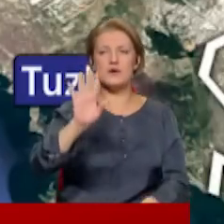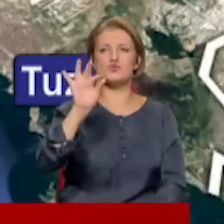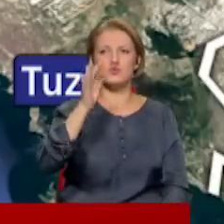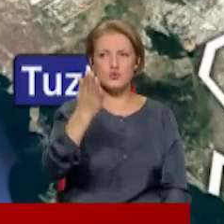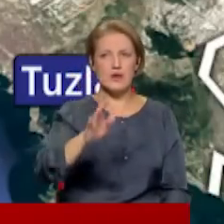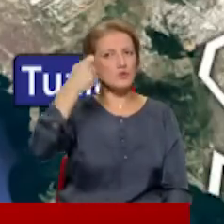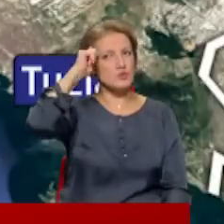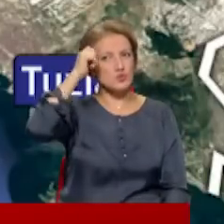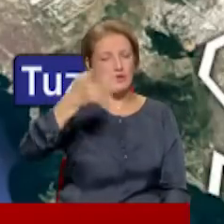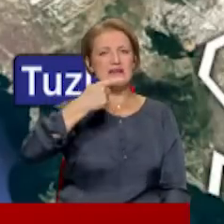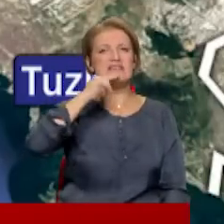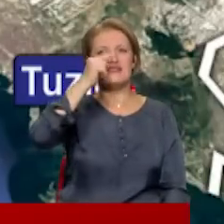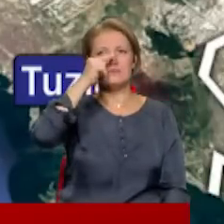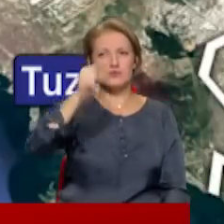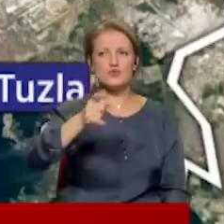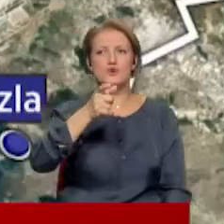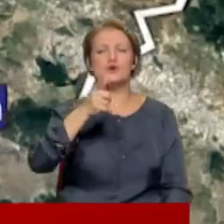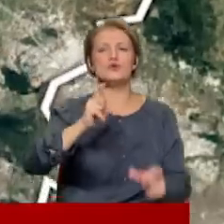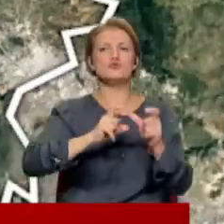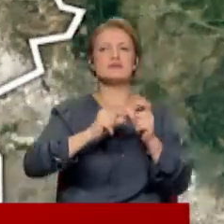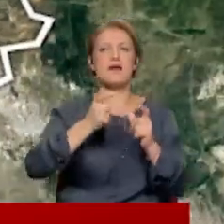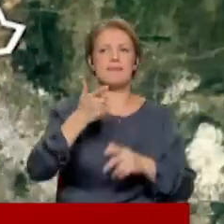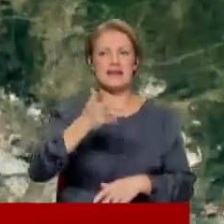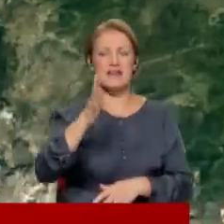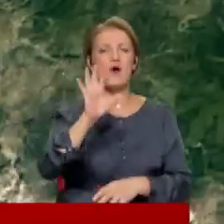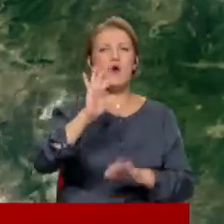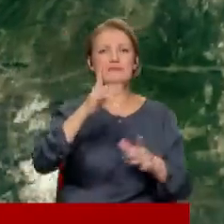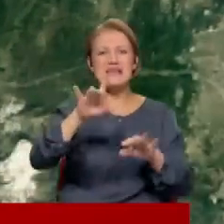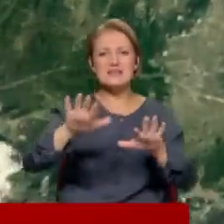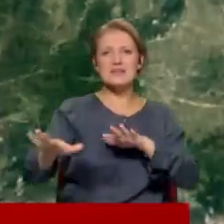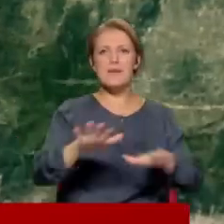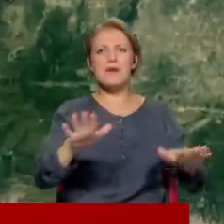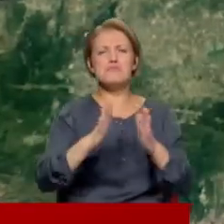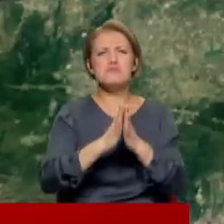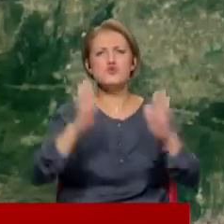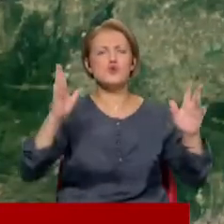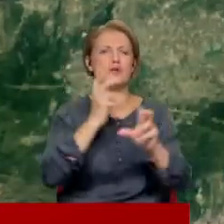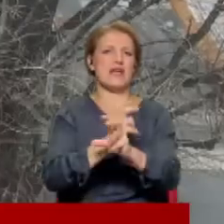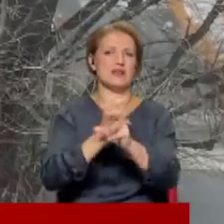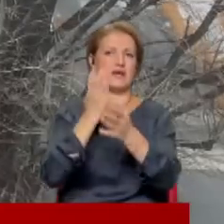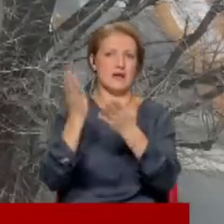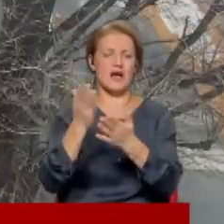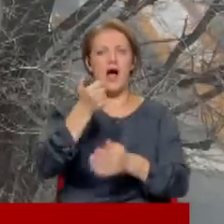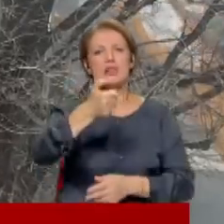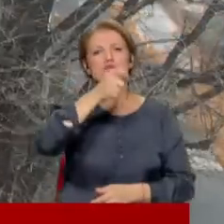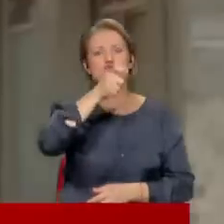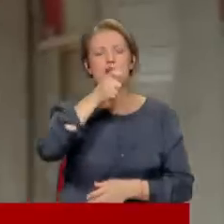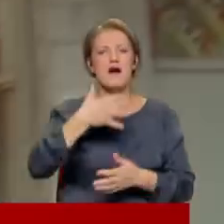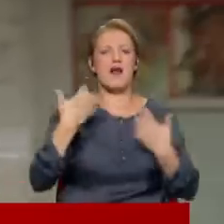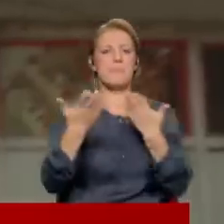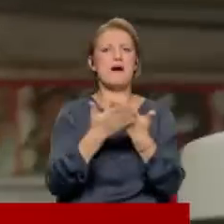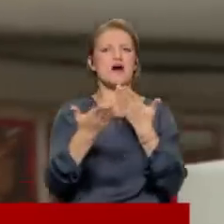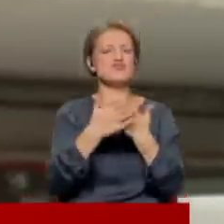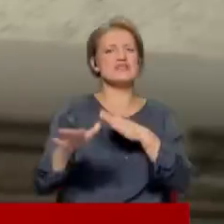Tuzla, Üsküdar, Zeytinburnu, Sultanbeyli olası bir depremde büyük risk altında. 6 Şubat